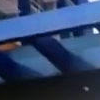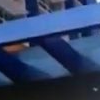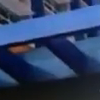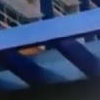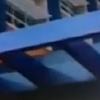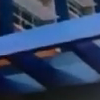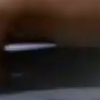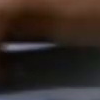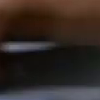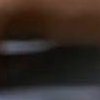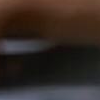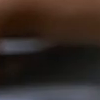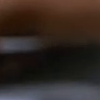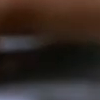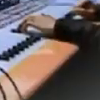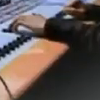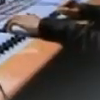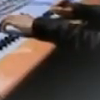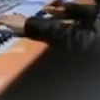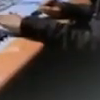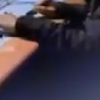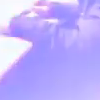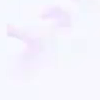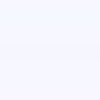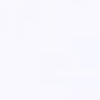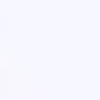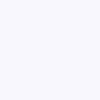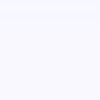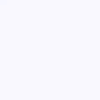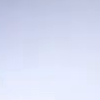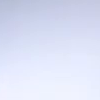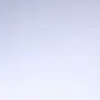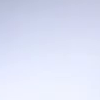DC malsang